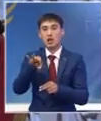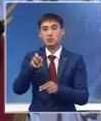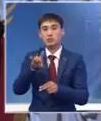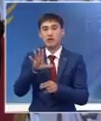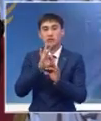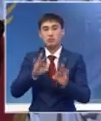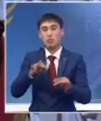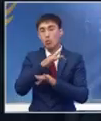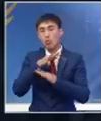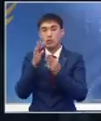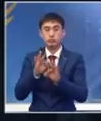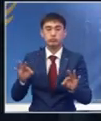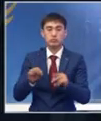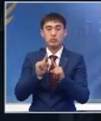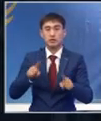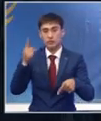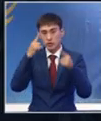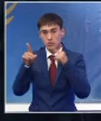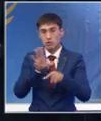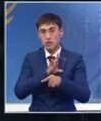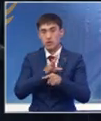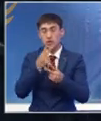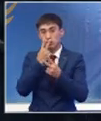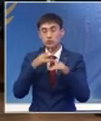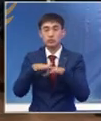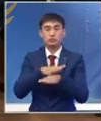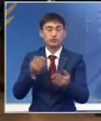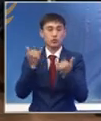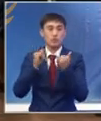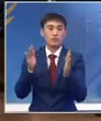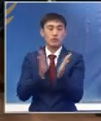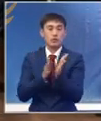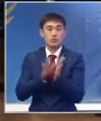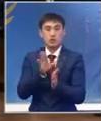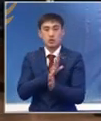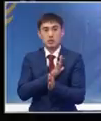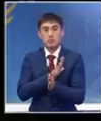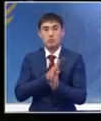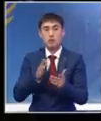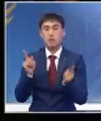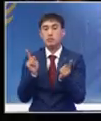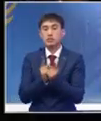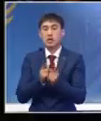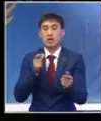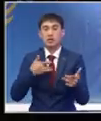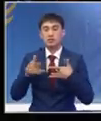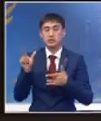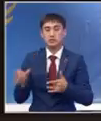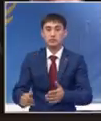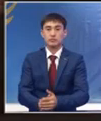звучали множественные композиционные произведения. Зрители с особым восторгом и аплодисментами приветствовали артистов.